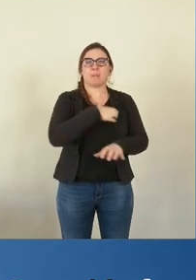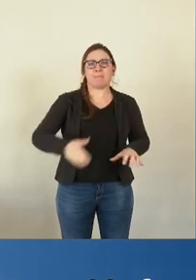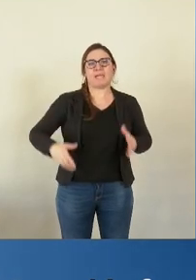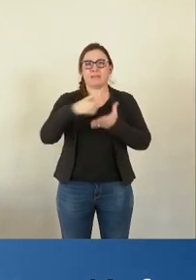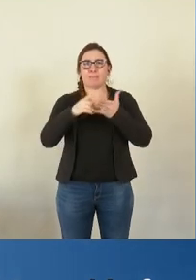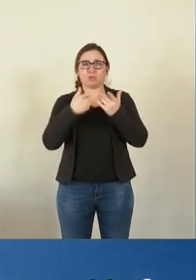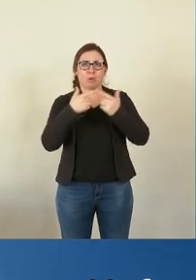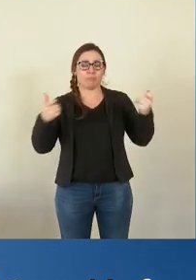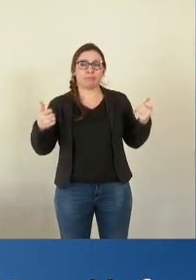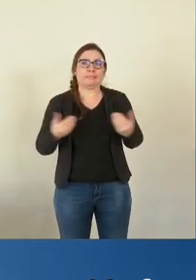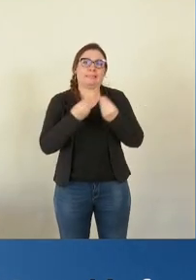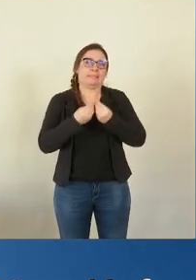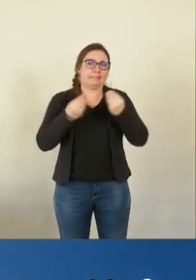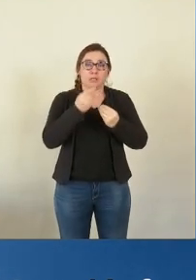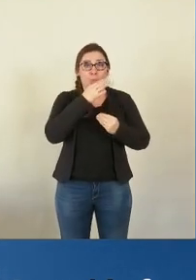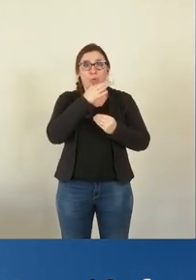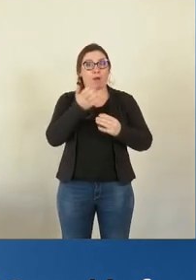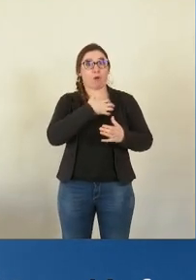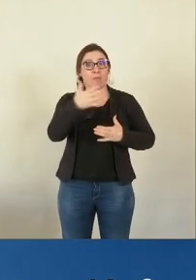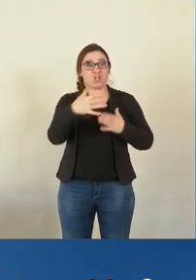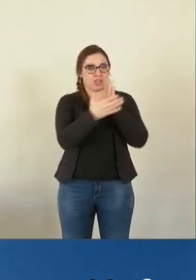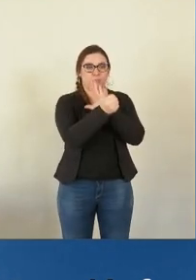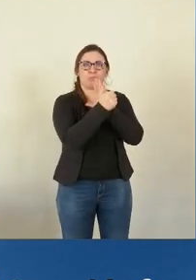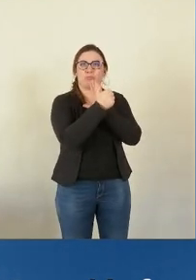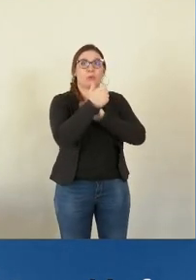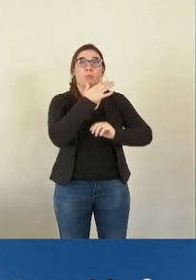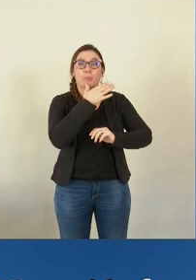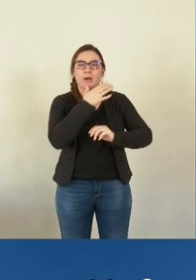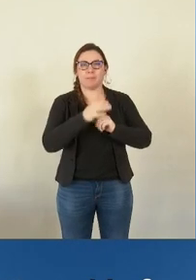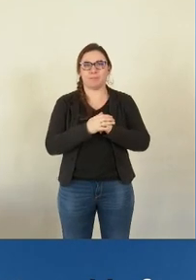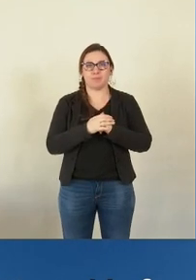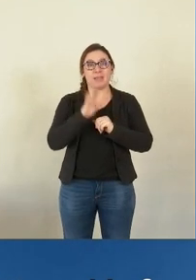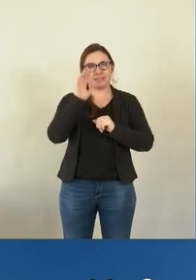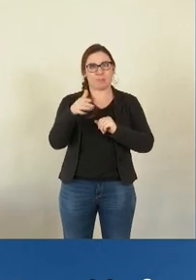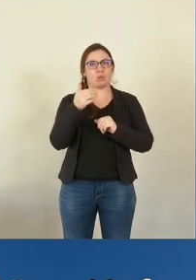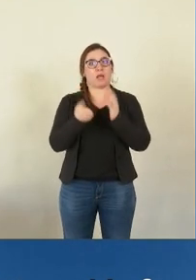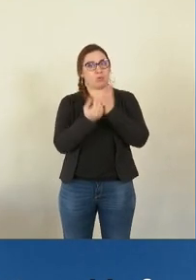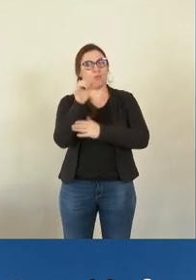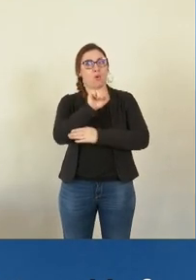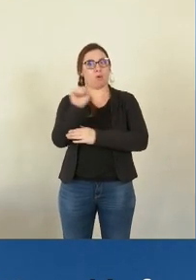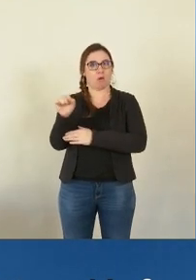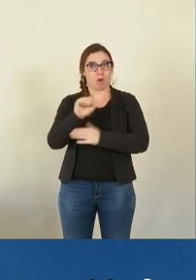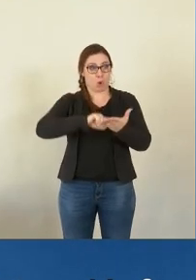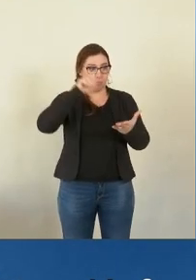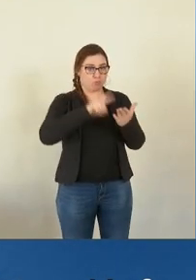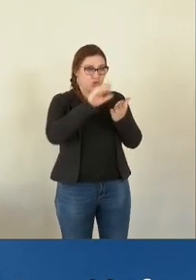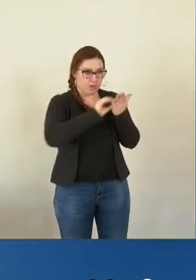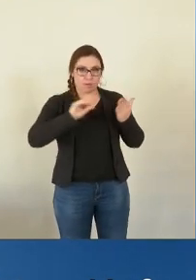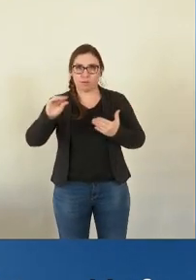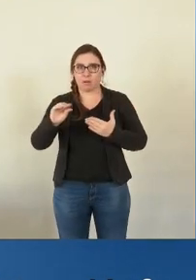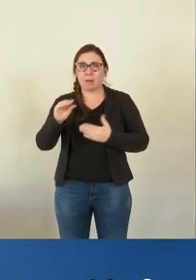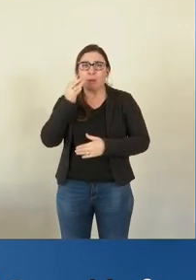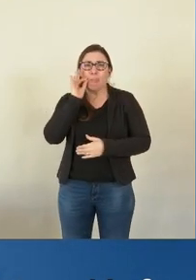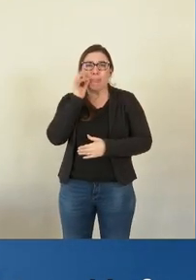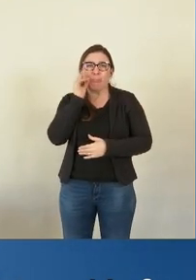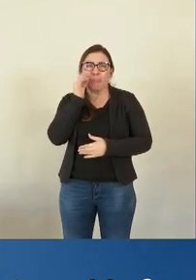hélas pas opérer de prélèvement sur la richesse produite et en recréant une sécurité sociale depuis leur seul budget elles ne pourrai toucher qu'une petite